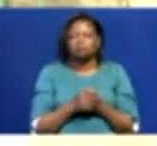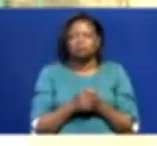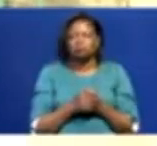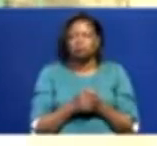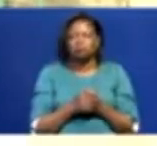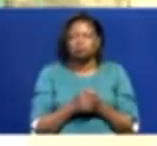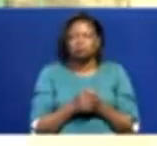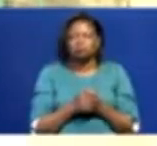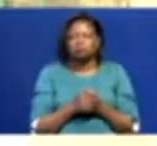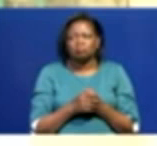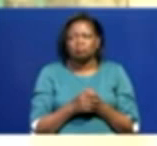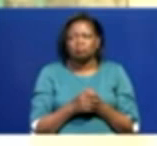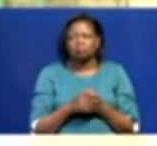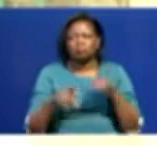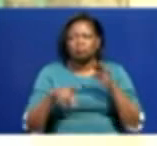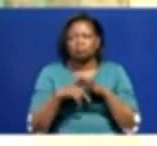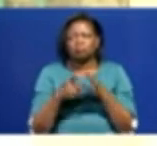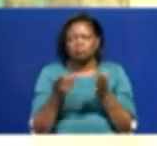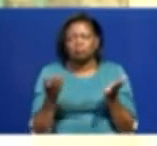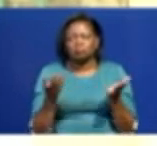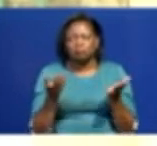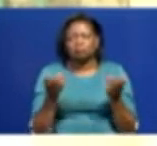the primary edition will conclude today.